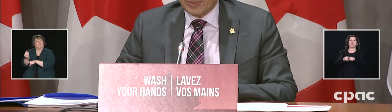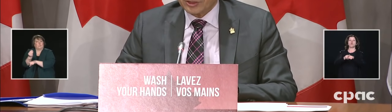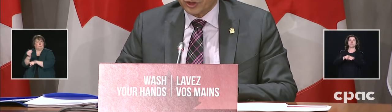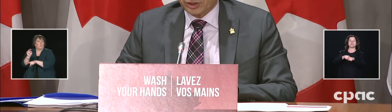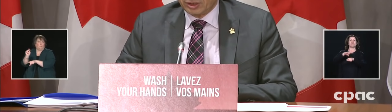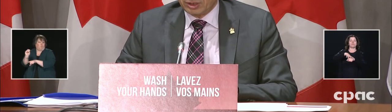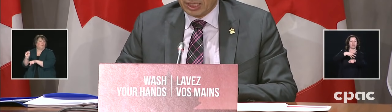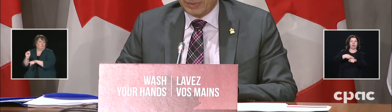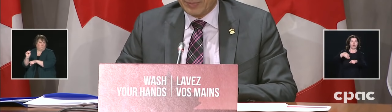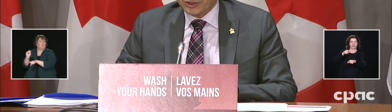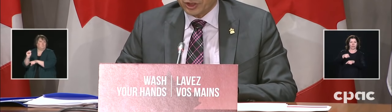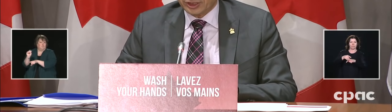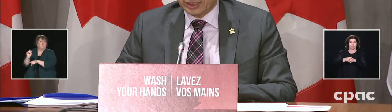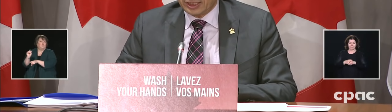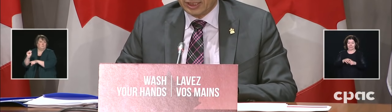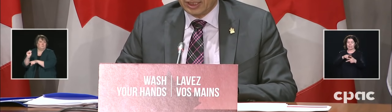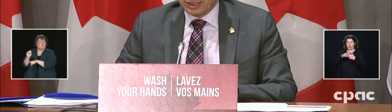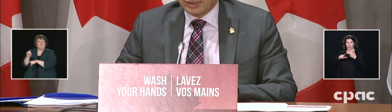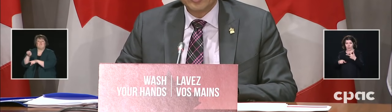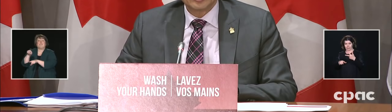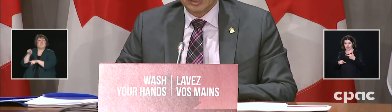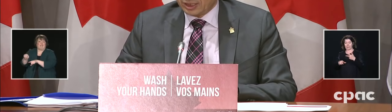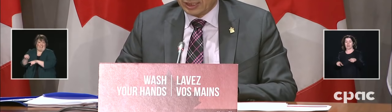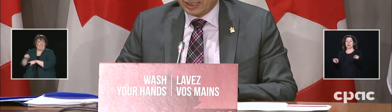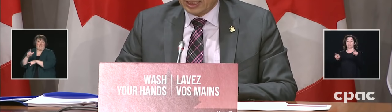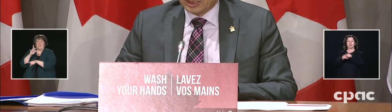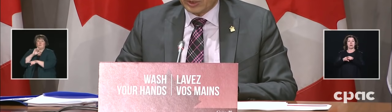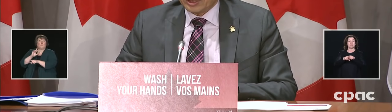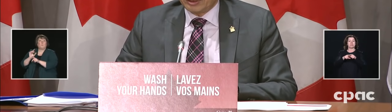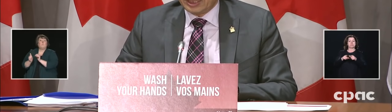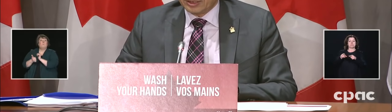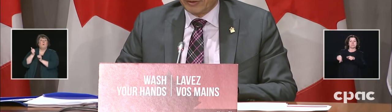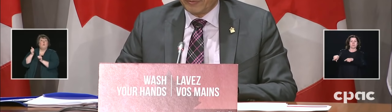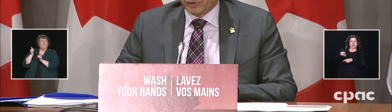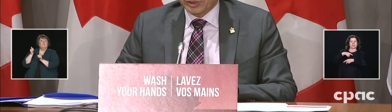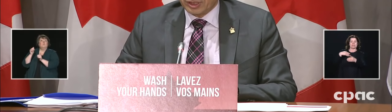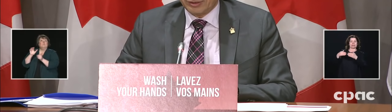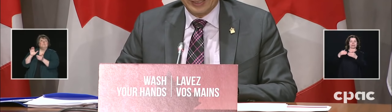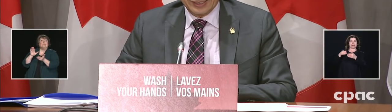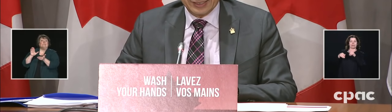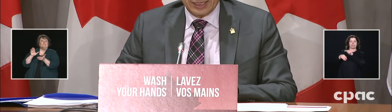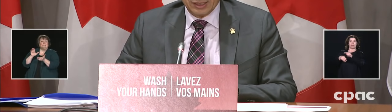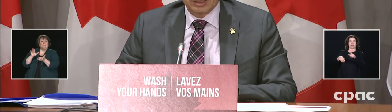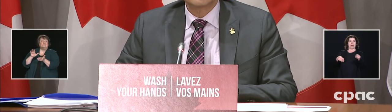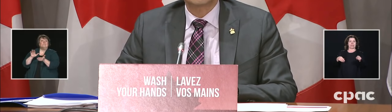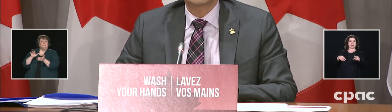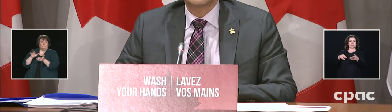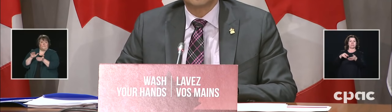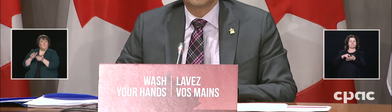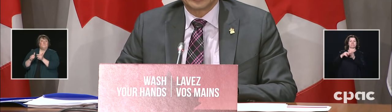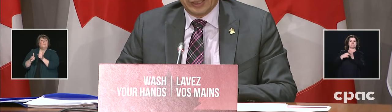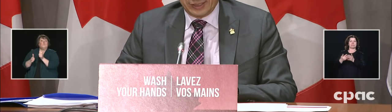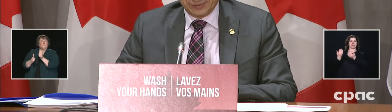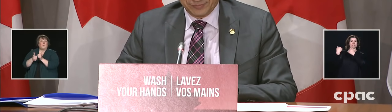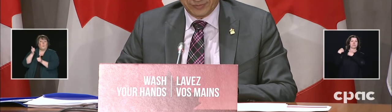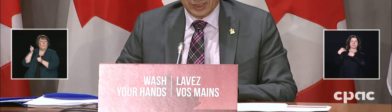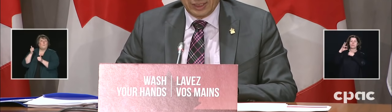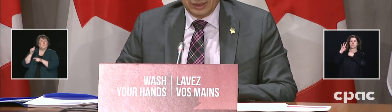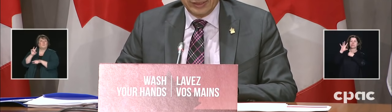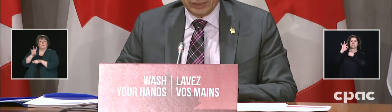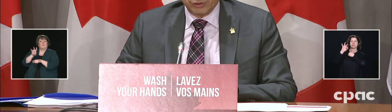responsables de la majorité, ça veut dire 79% des décès recensés au